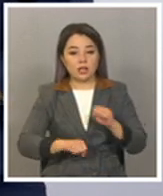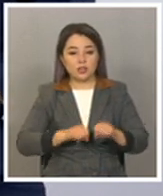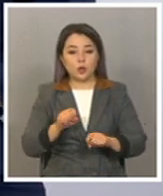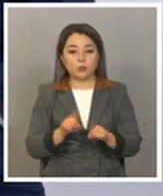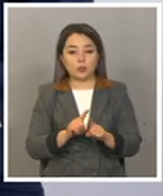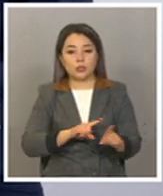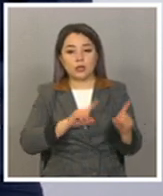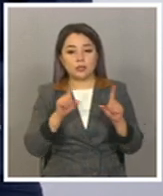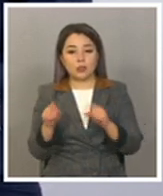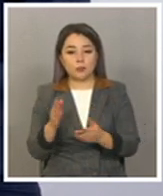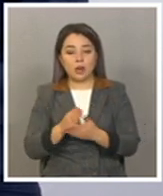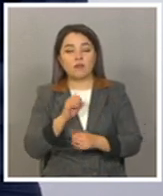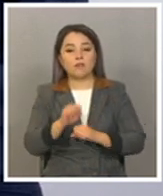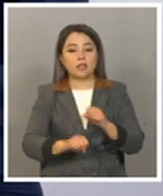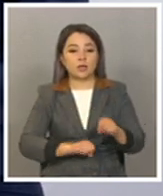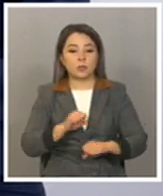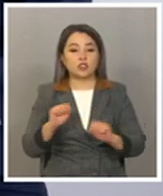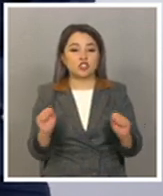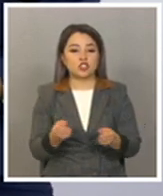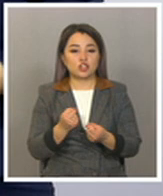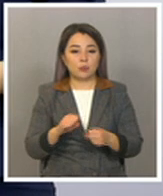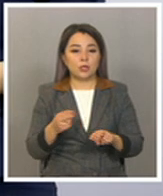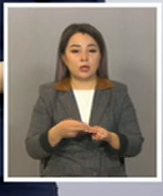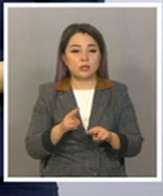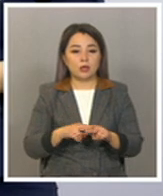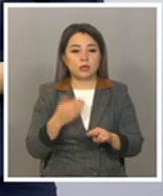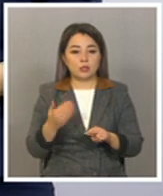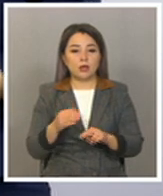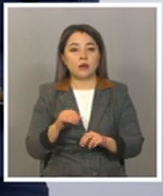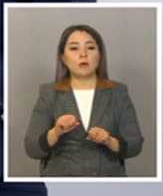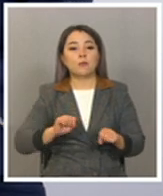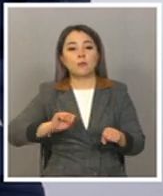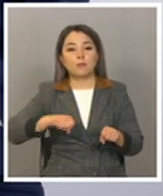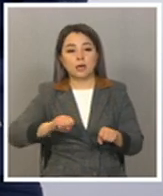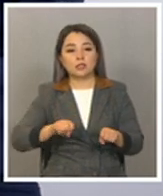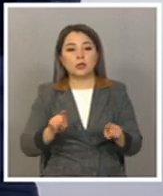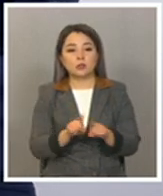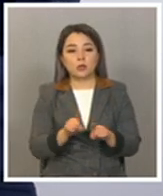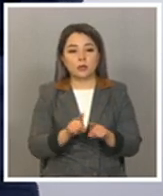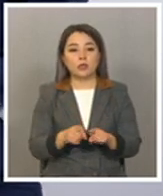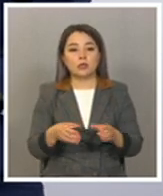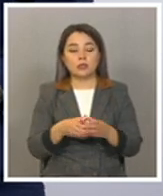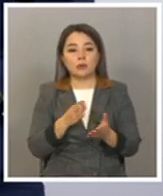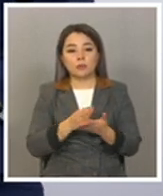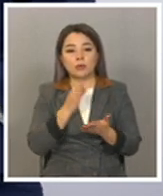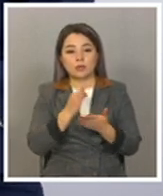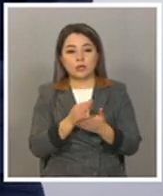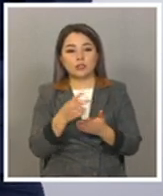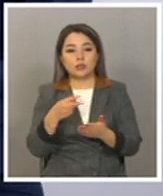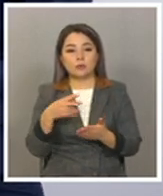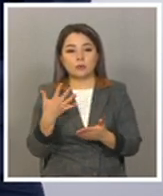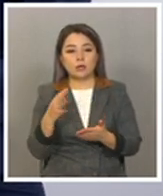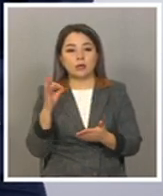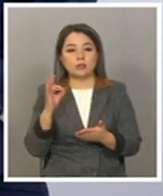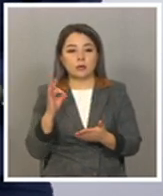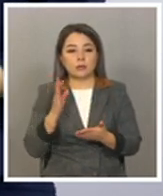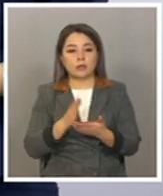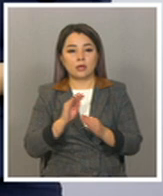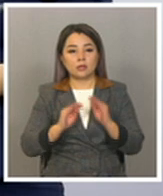шықты. Велосипедшінің жылдамдығы мотоциклшының жылдамдығының 25%-ын құрайды. Егер